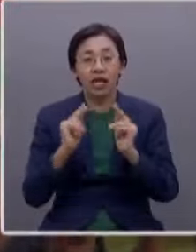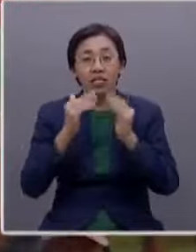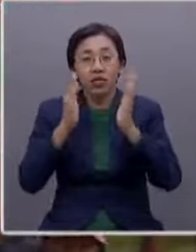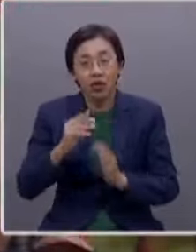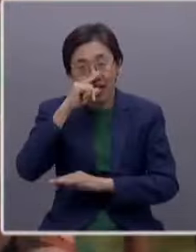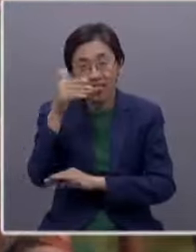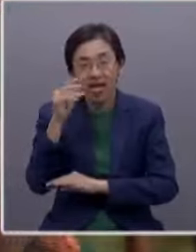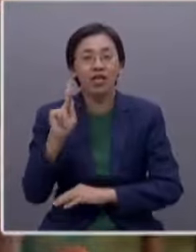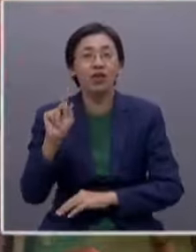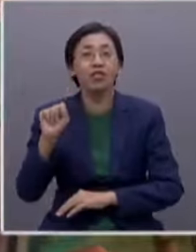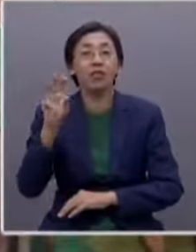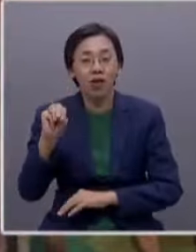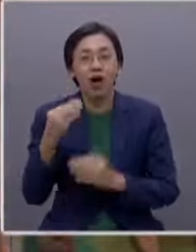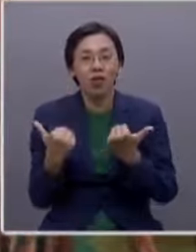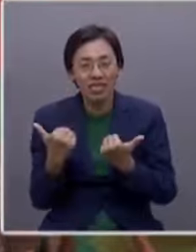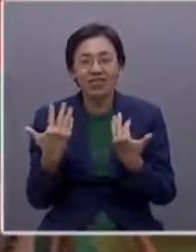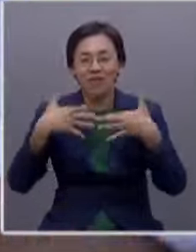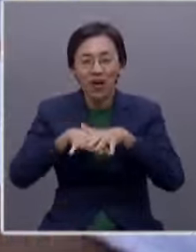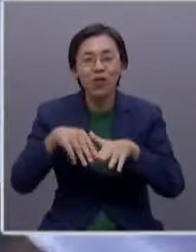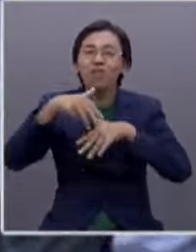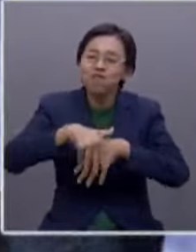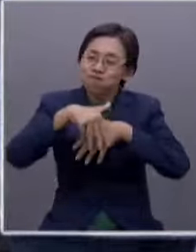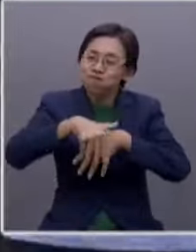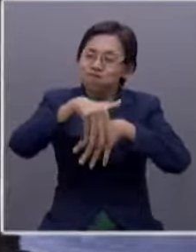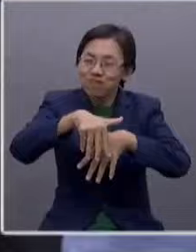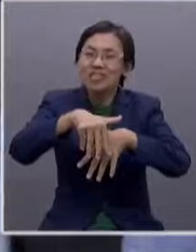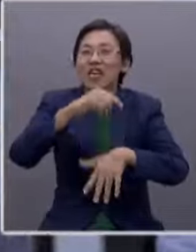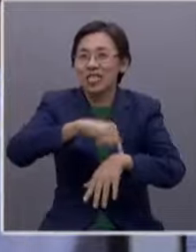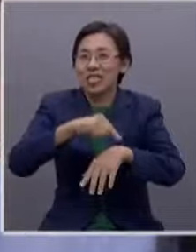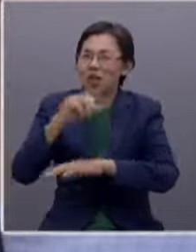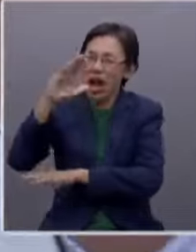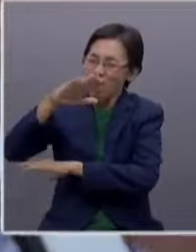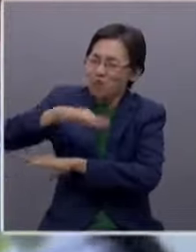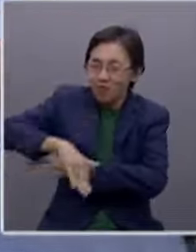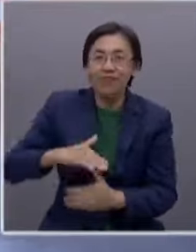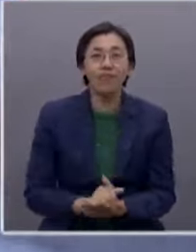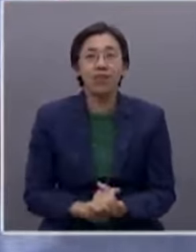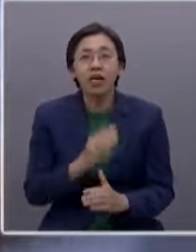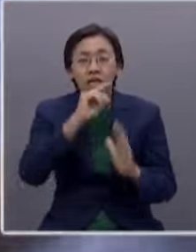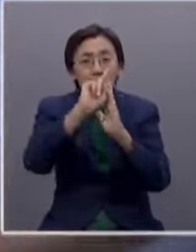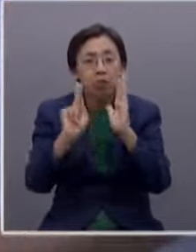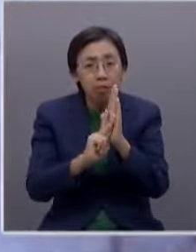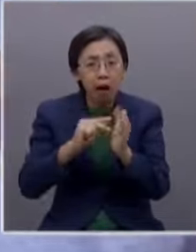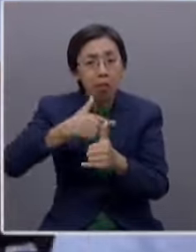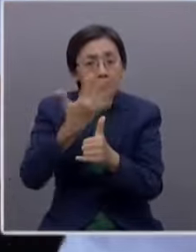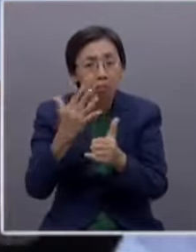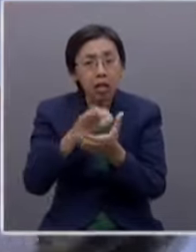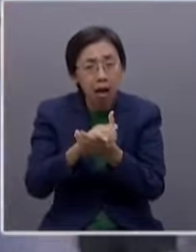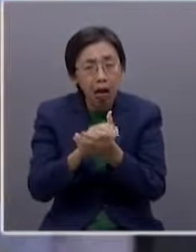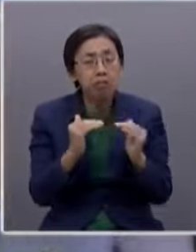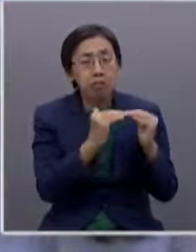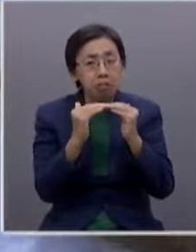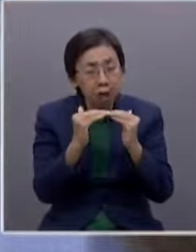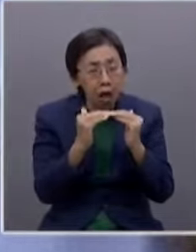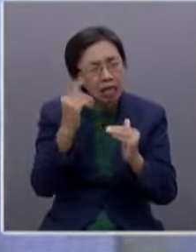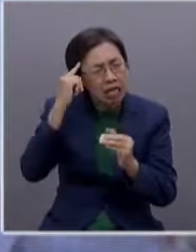ตลอดแล้ววันนี้ก็มาร่วมเดินตั้งแต่ต้นเลยค่ะครับหลังสมรสเท้าเทียมผ่านแล้วอะไรต้องทำต่อไม่ใช่แค่เรื่องของความหลากหลายทาง